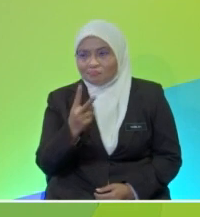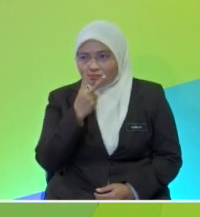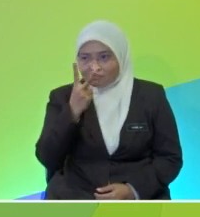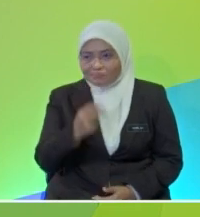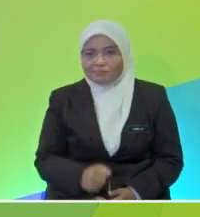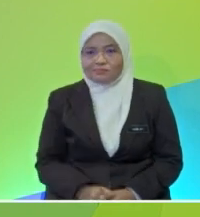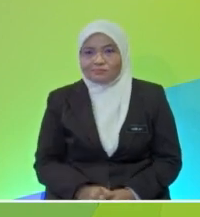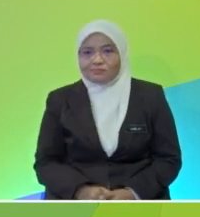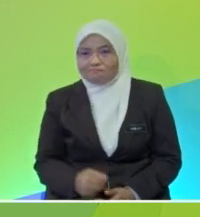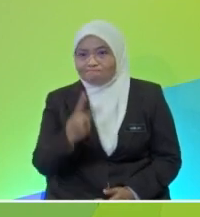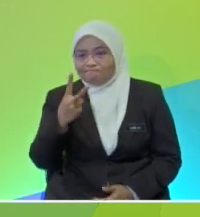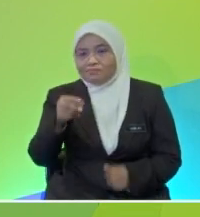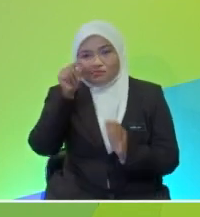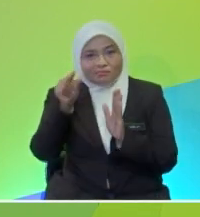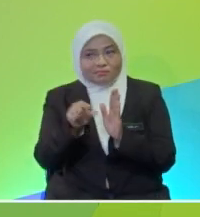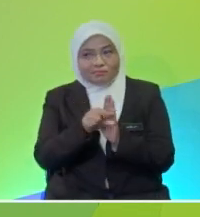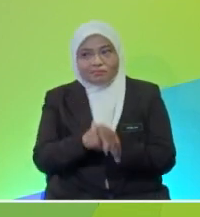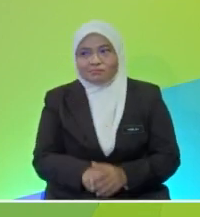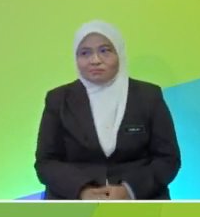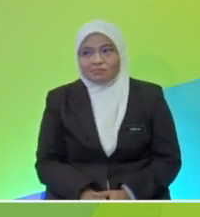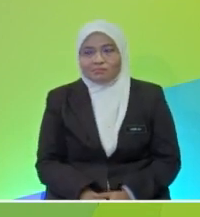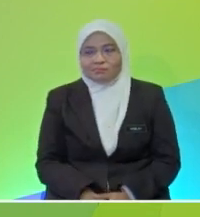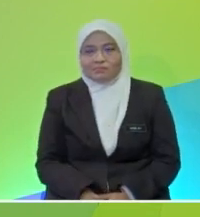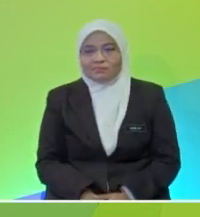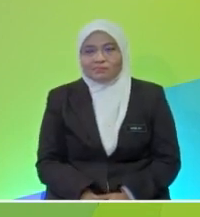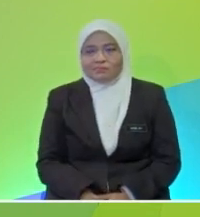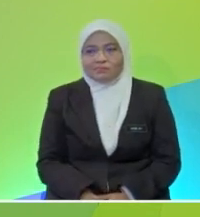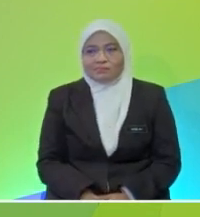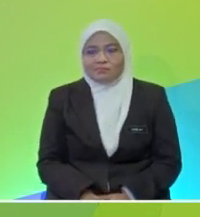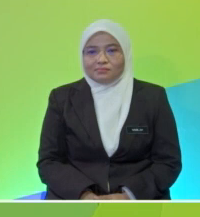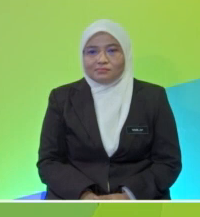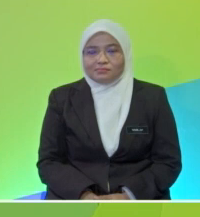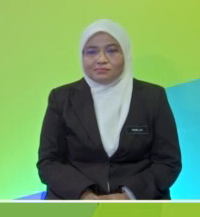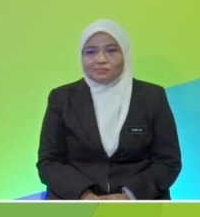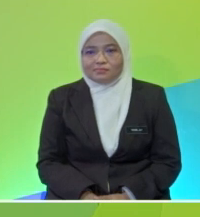291375 dengan 275 itu ada merupakan sesi yang pertama